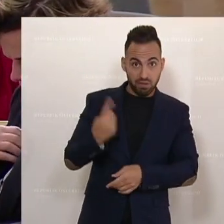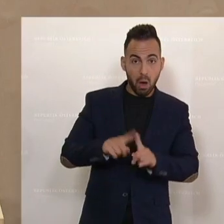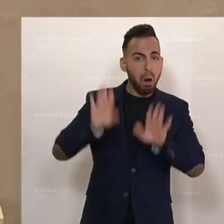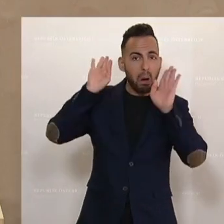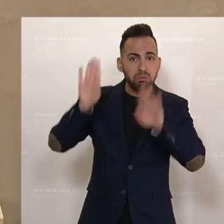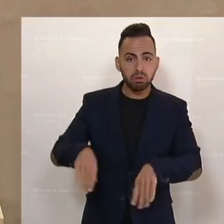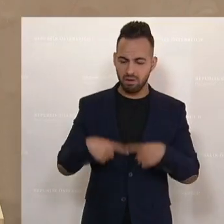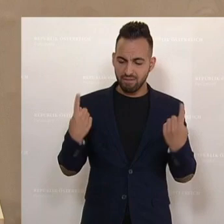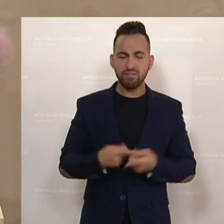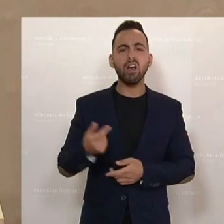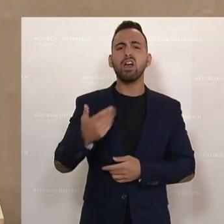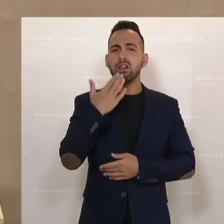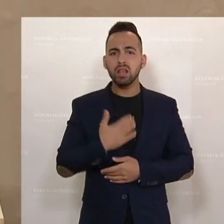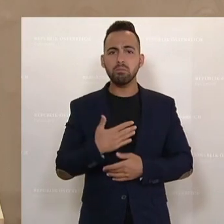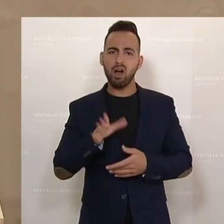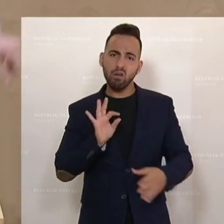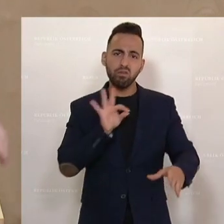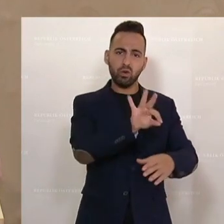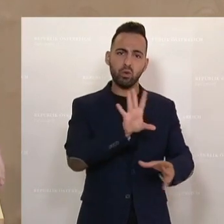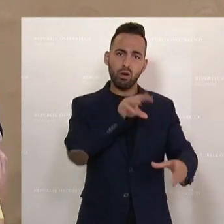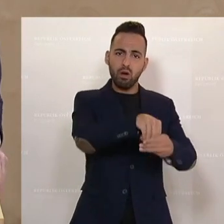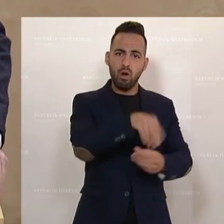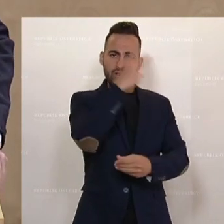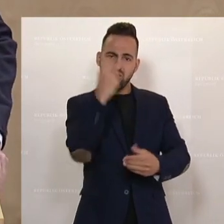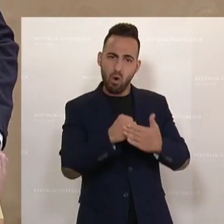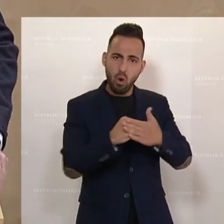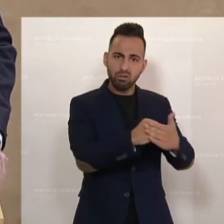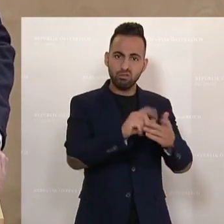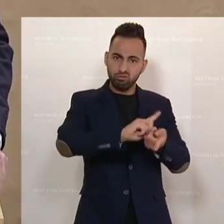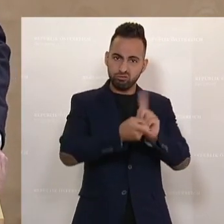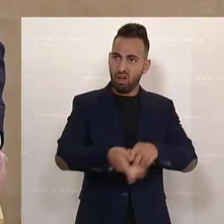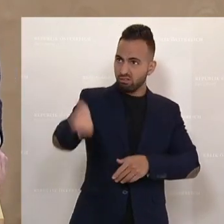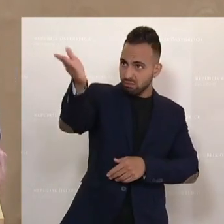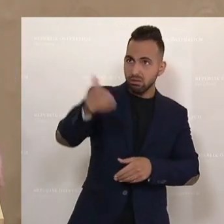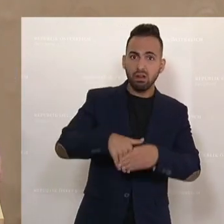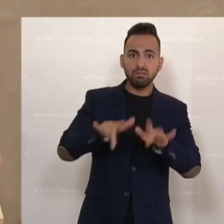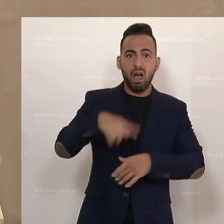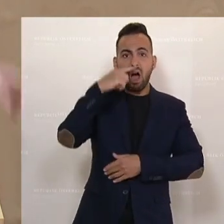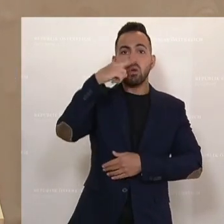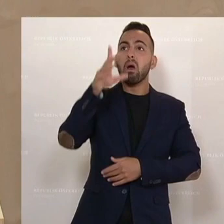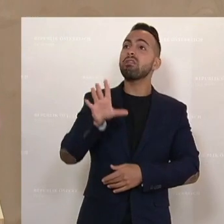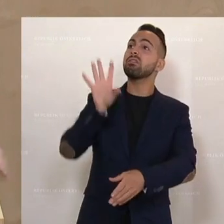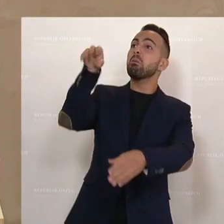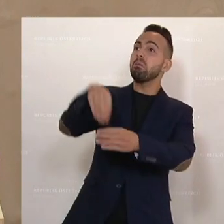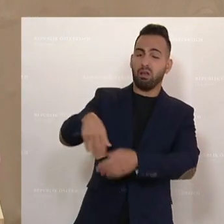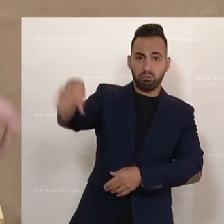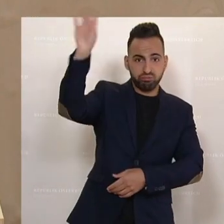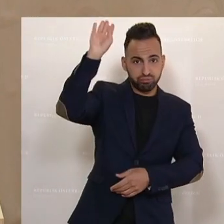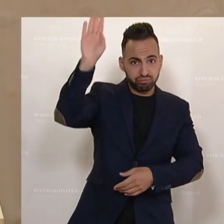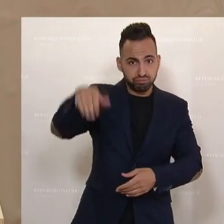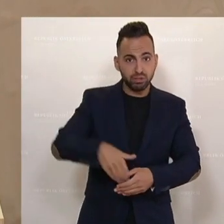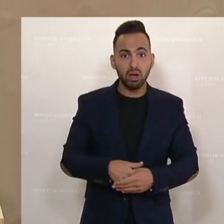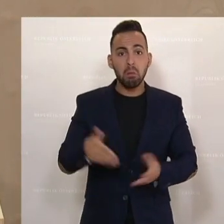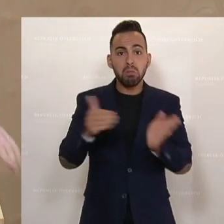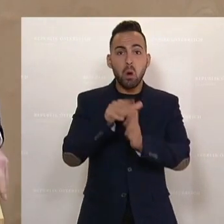weil wir 100-mal lieber an der Seite des Volkes stehen, anstatt bei Ihnen und Ihrer Arroganz auch nur irgendwo anzustreifen oder